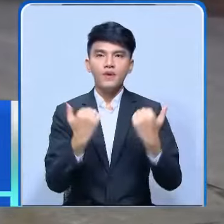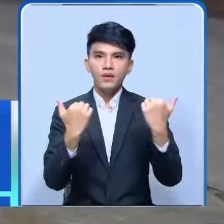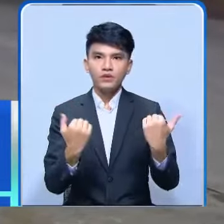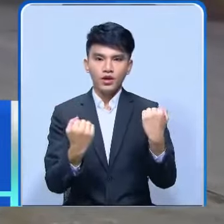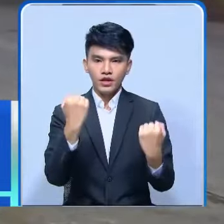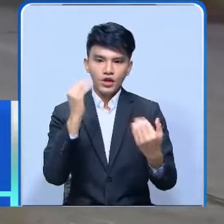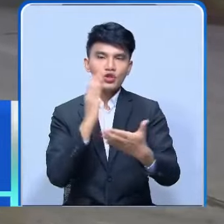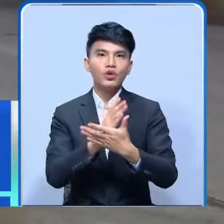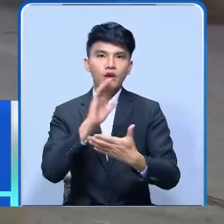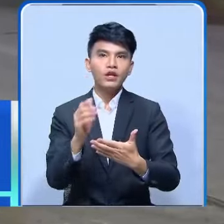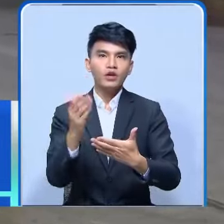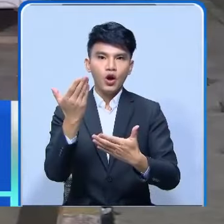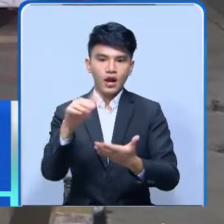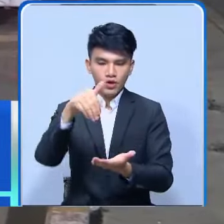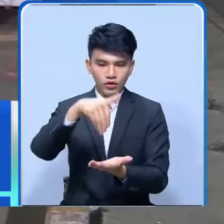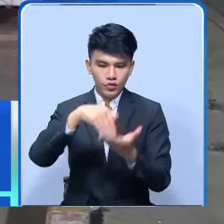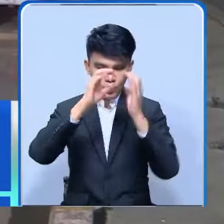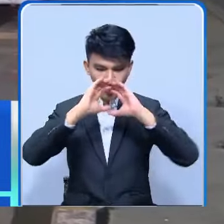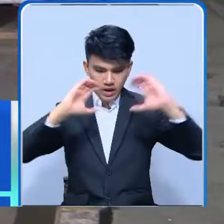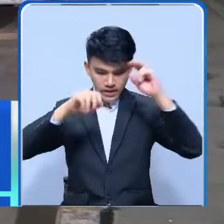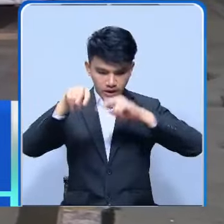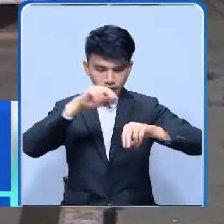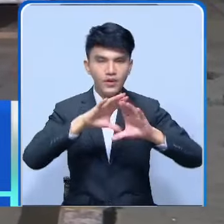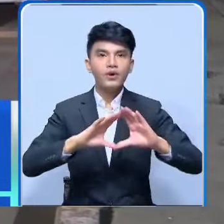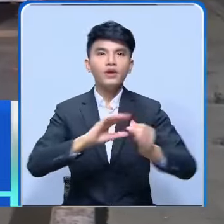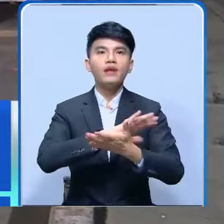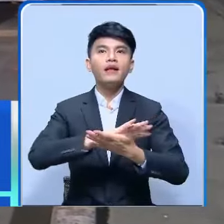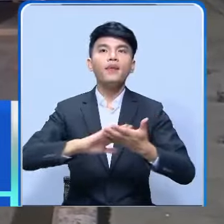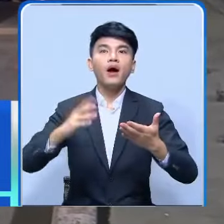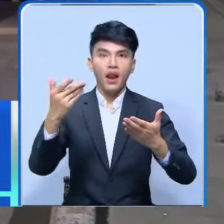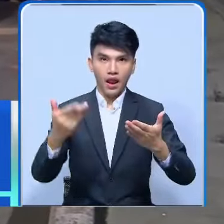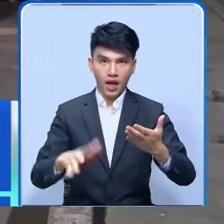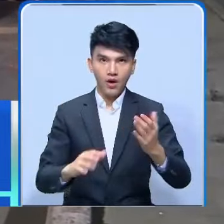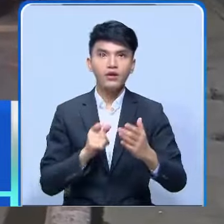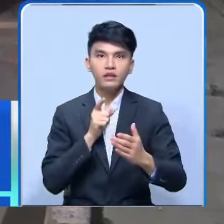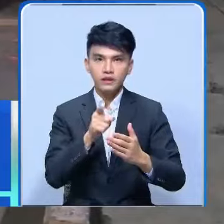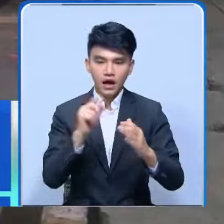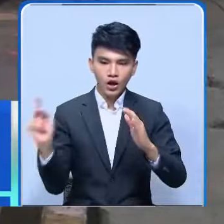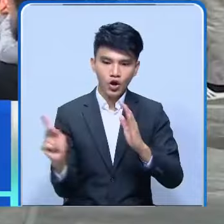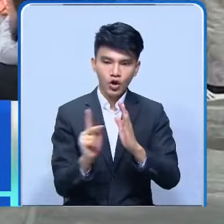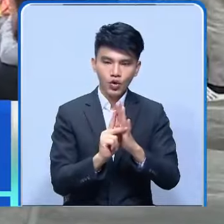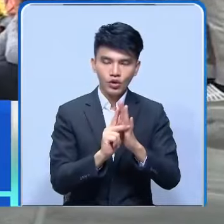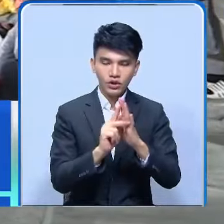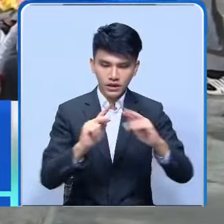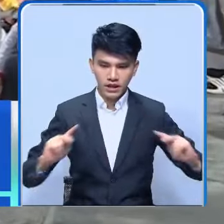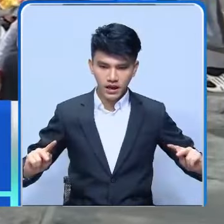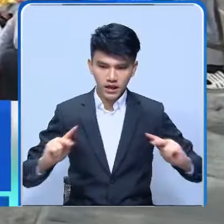ไว้ก่อนจนกว่าส่วนราชการจะตรวจสอบเป็นที่เรียบร้อยสั่งการให้หน่วยงานที่เกี่ยวข้องแก้กฎกระทรวงที่เกี่ยวข้องกับการเดินทางด้ว